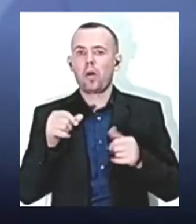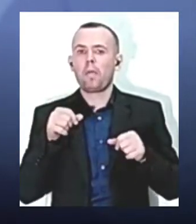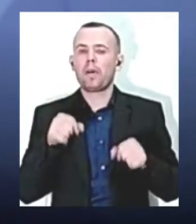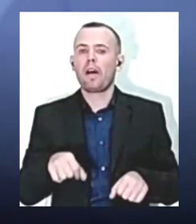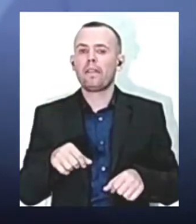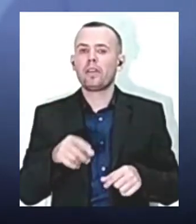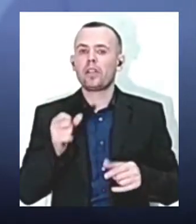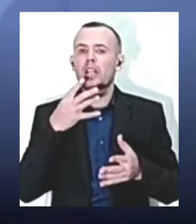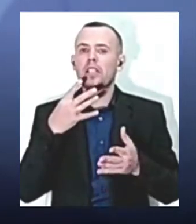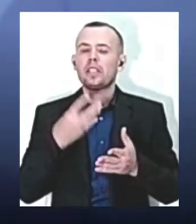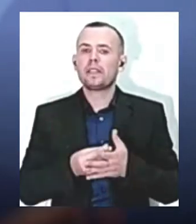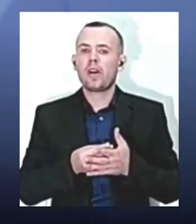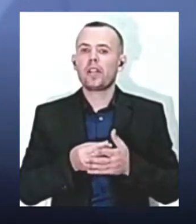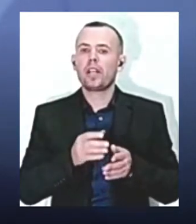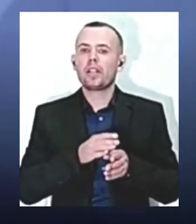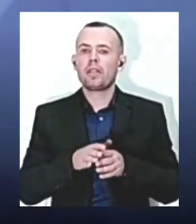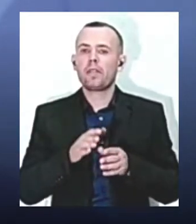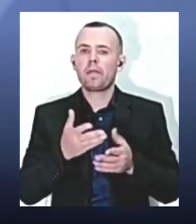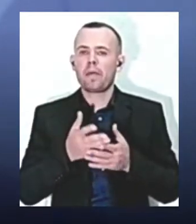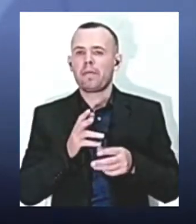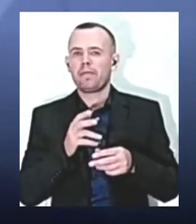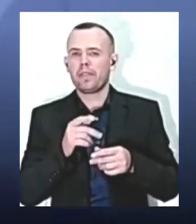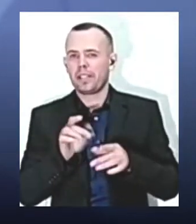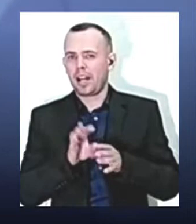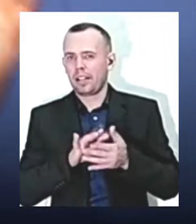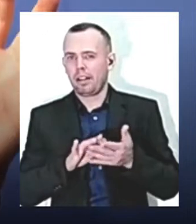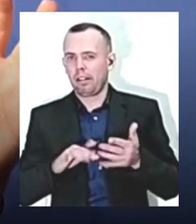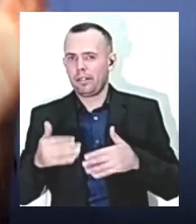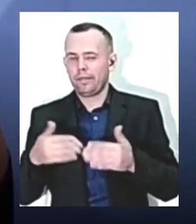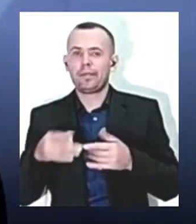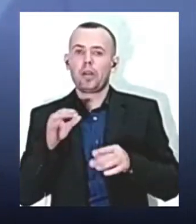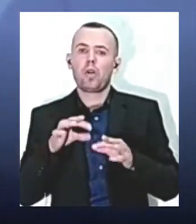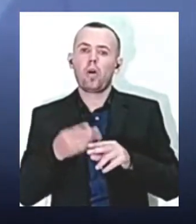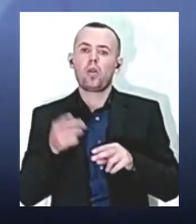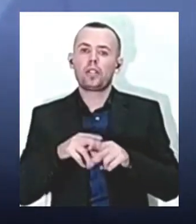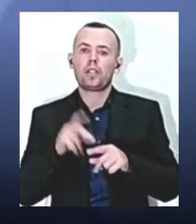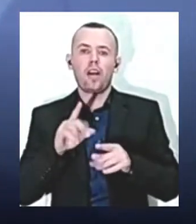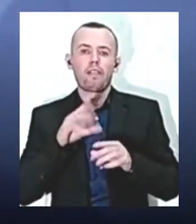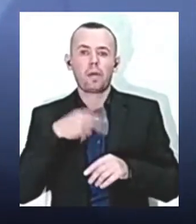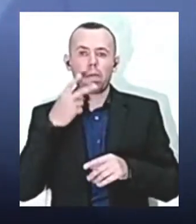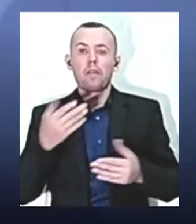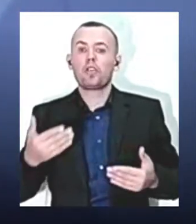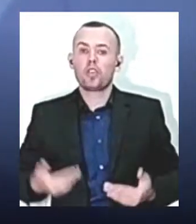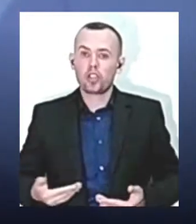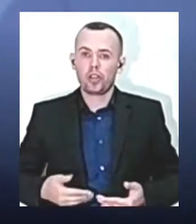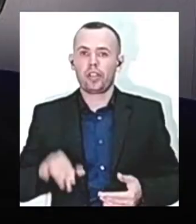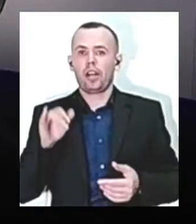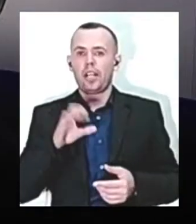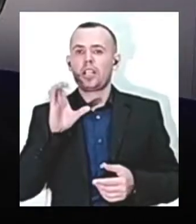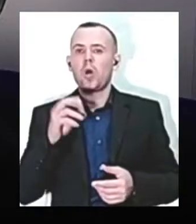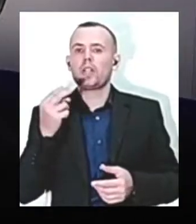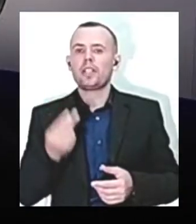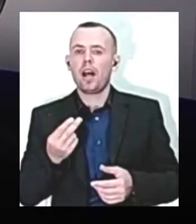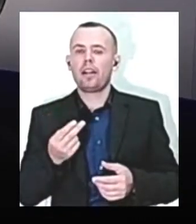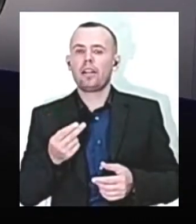затриманим поліцією, там, і так далі, і так далі. Тобто ось, але ми бачимо життя і соціалка, це те, що тут найбільше